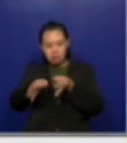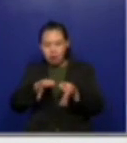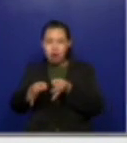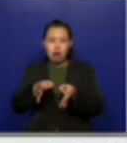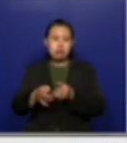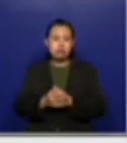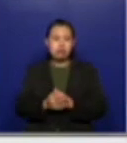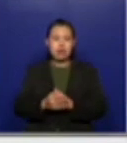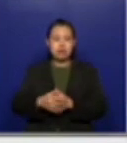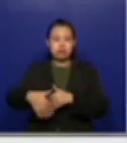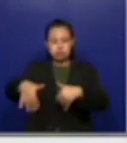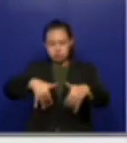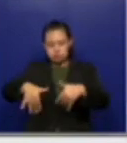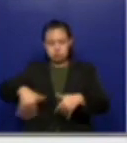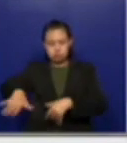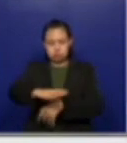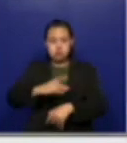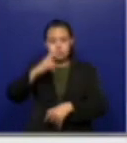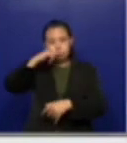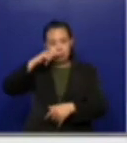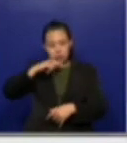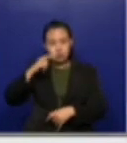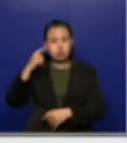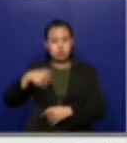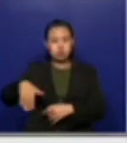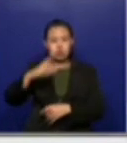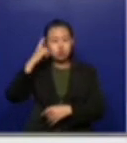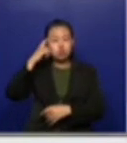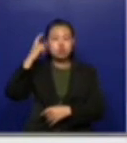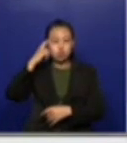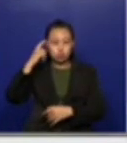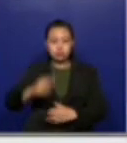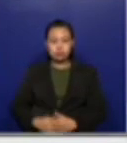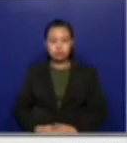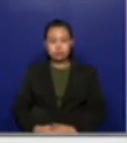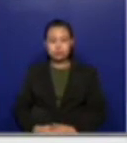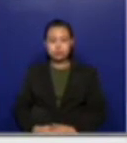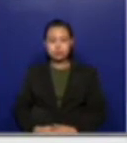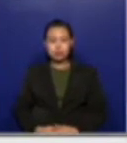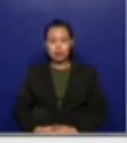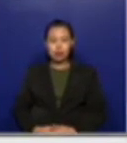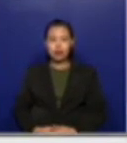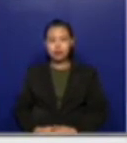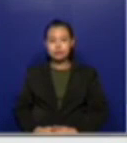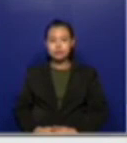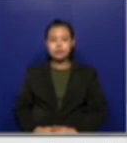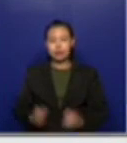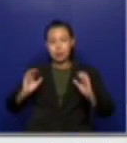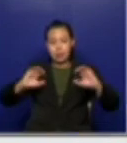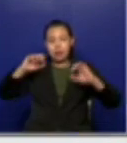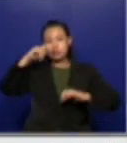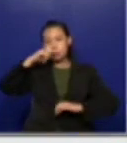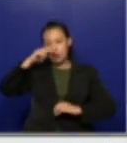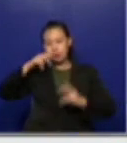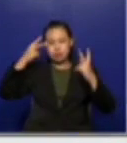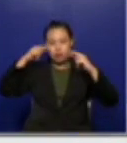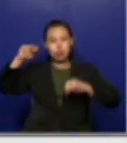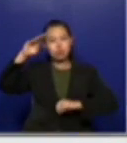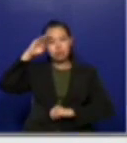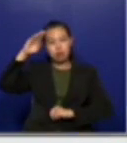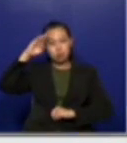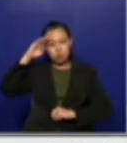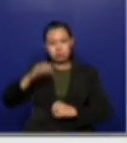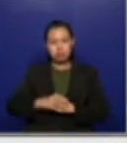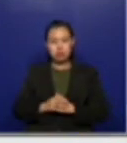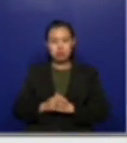กให้กับสังคมไทยได้เตรียมตัวครับท่านประธานครับรัฐบาลภายใต้การนำของพลเอกประยุทธ์จันทร์โอชาไม่มีหลักนิ